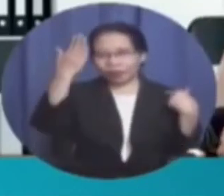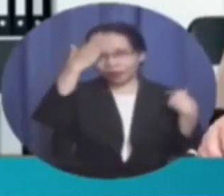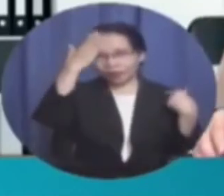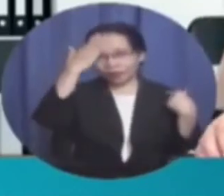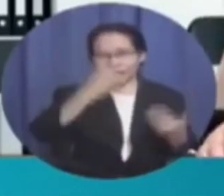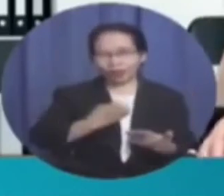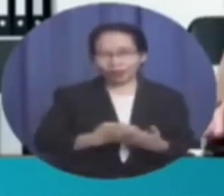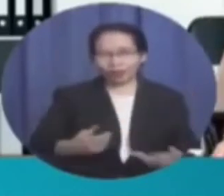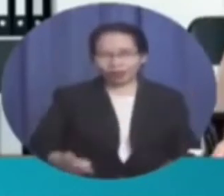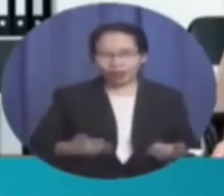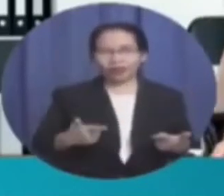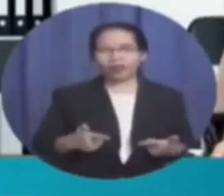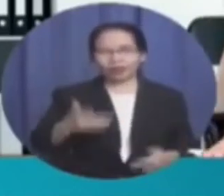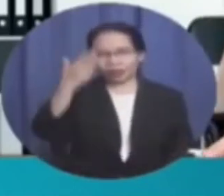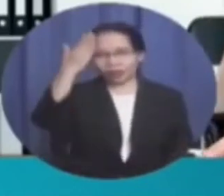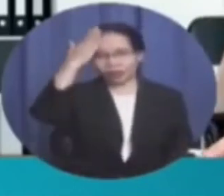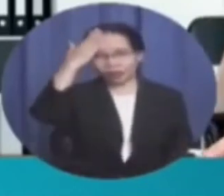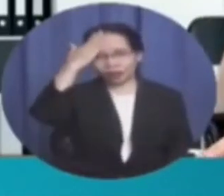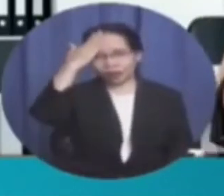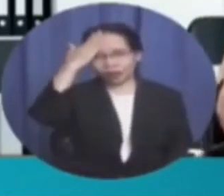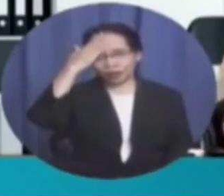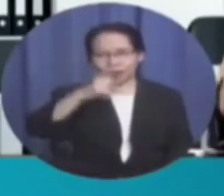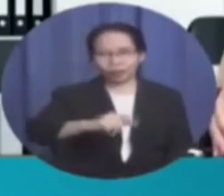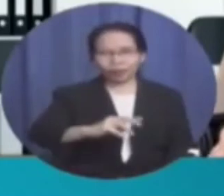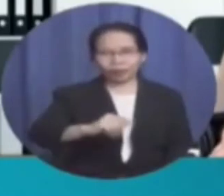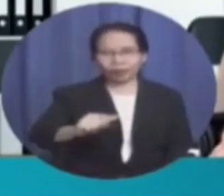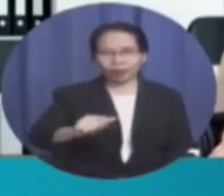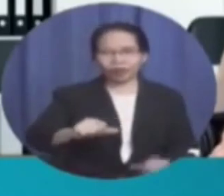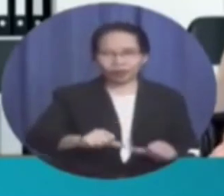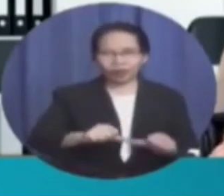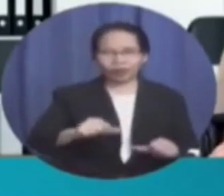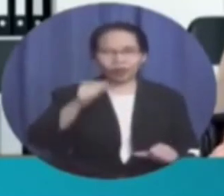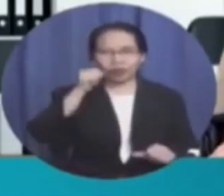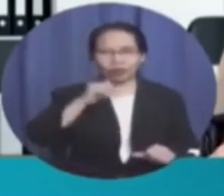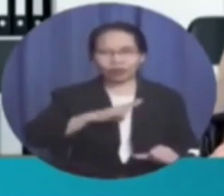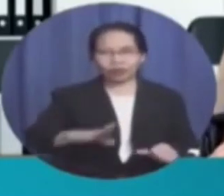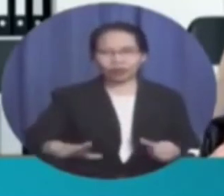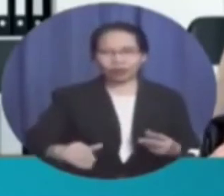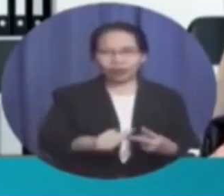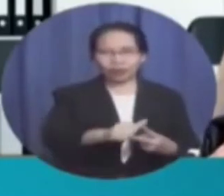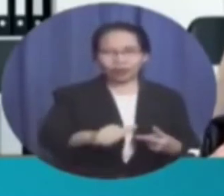nakilala doon sa Pampanga. Ano siya? Babaero siya.